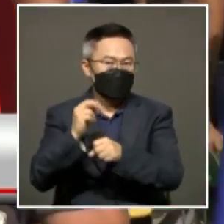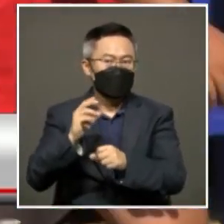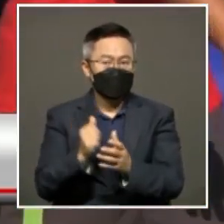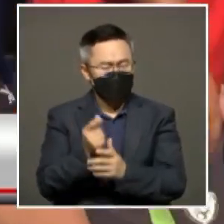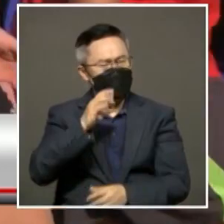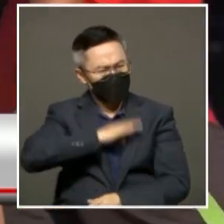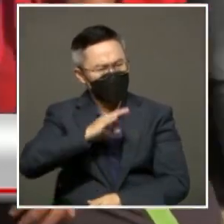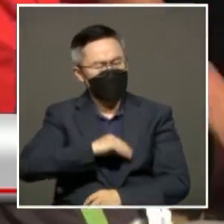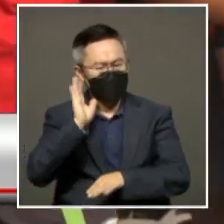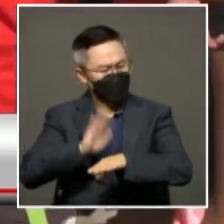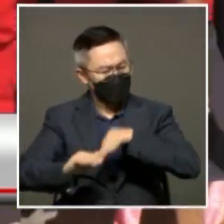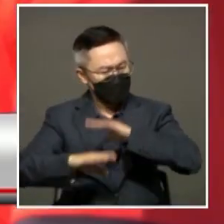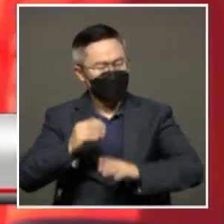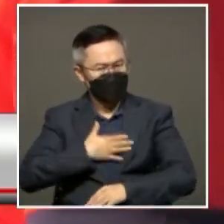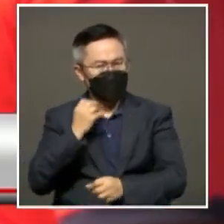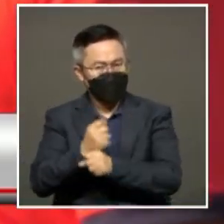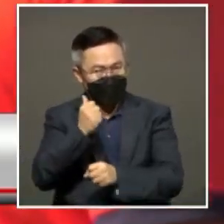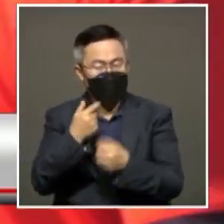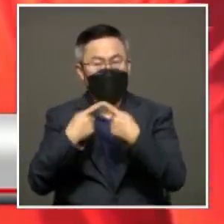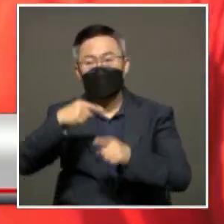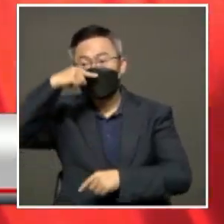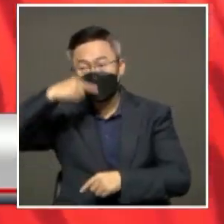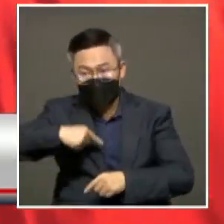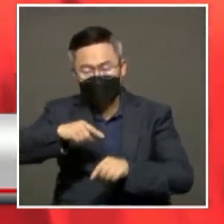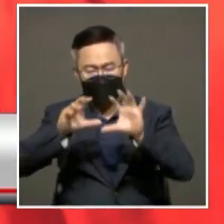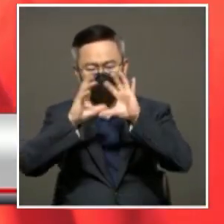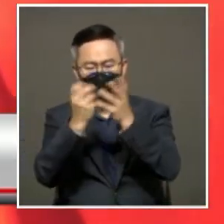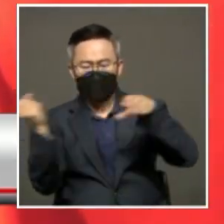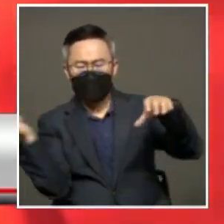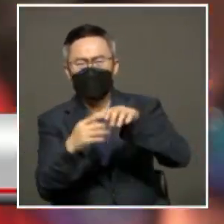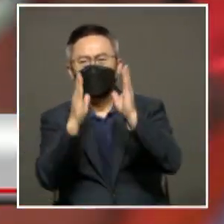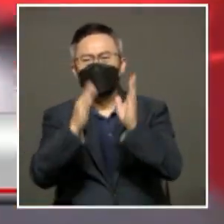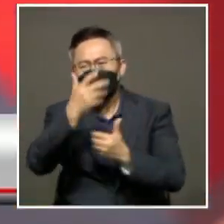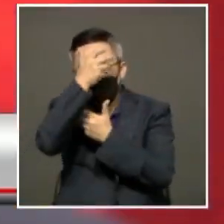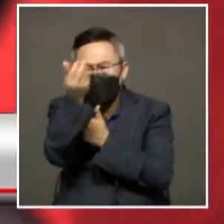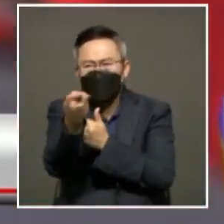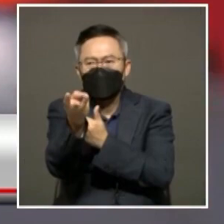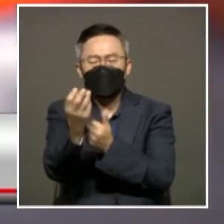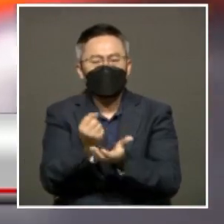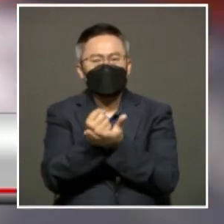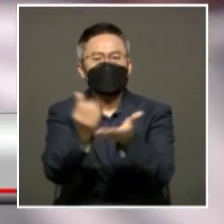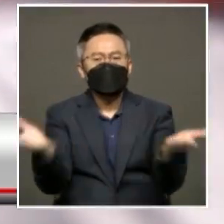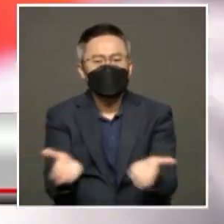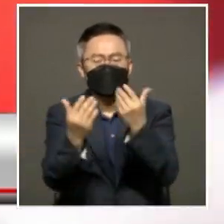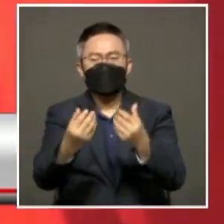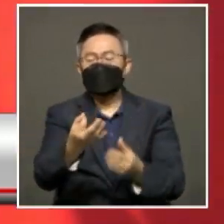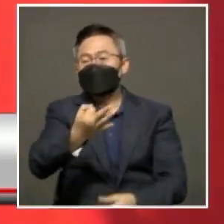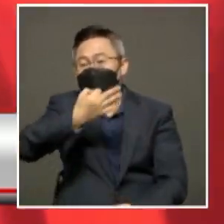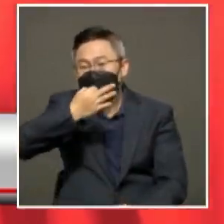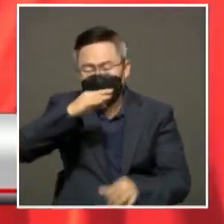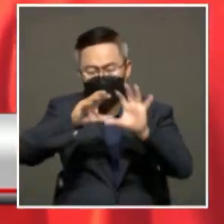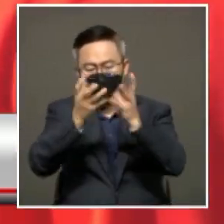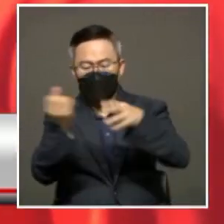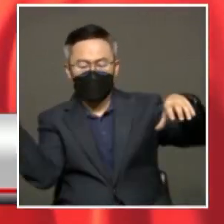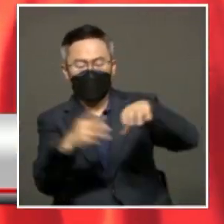ล่เลี่ยกันนะคะแต่ด้วยความที่ว่าที่ไทยอะแฮนด์บอลมันไม่ดังมากแล้วการส่งเสริมของแฮนด์บอลนะมันไม่เท่ากับต่